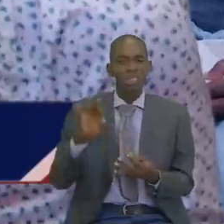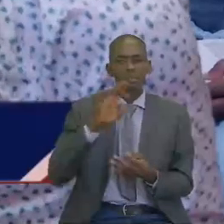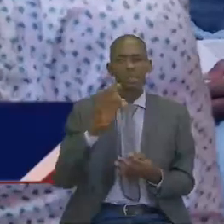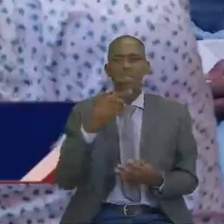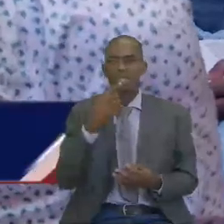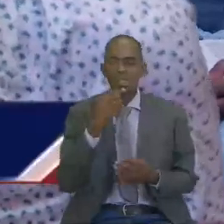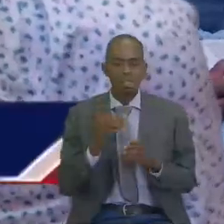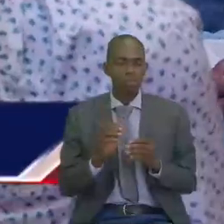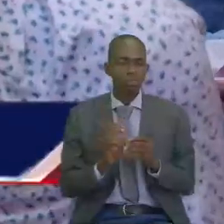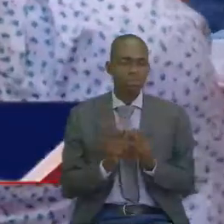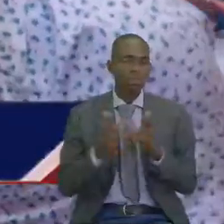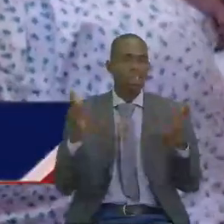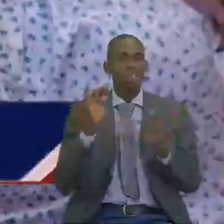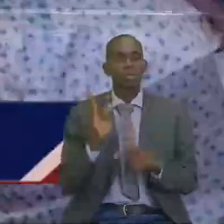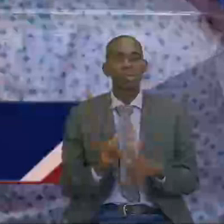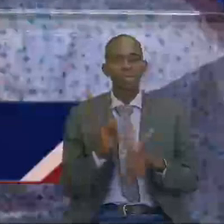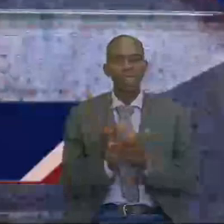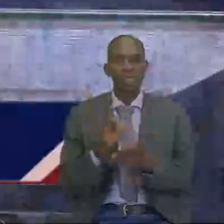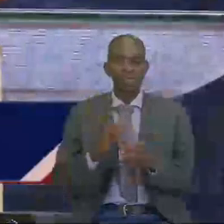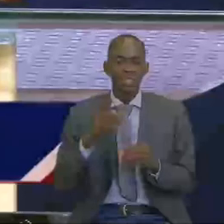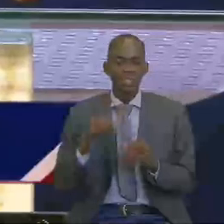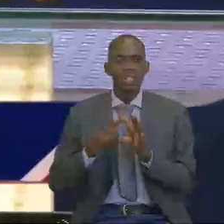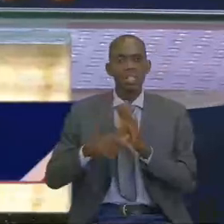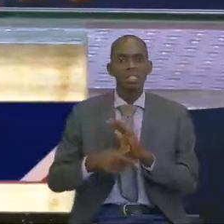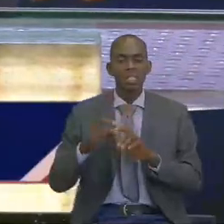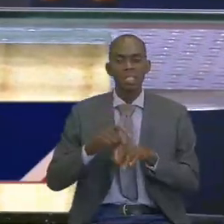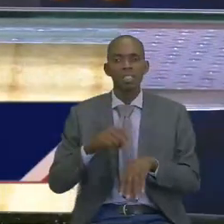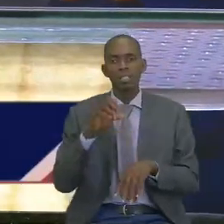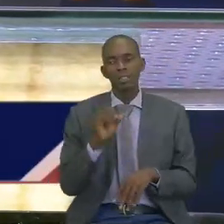dit expressément que